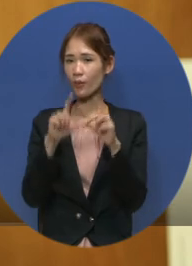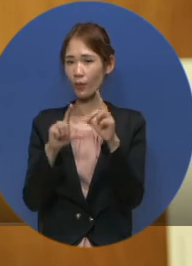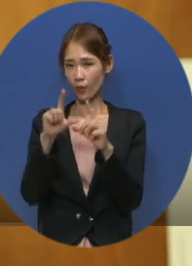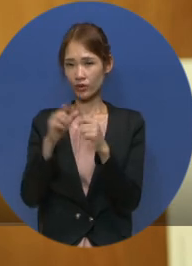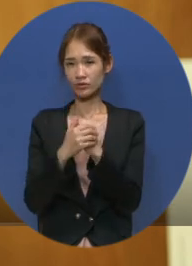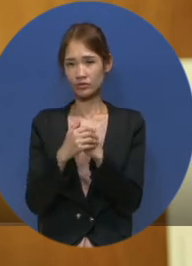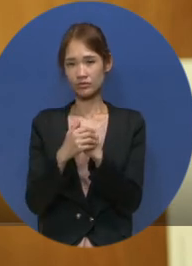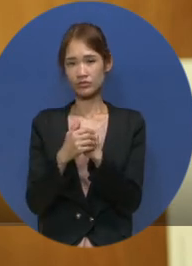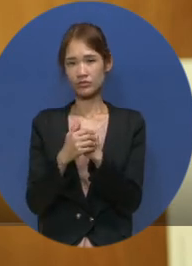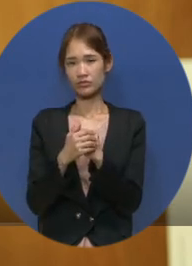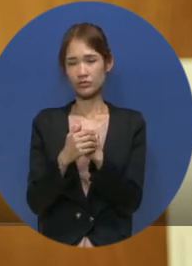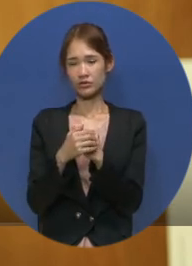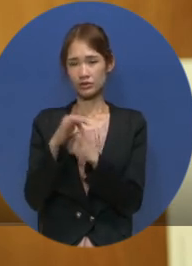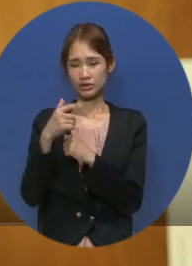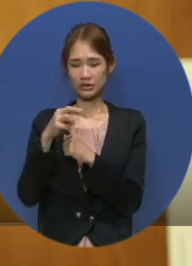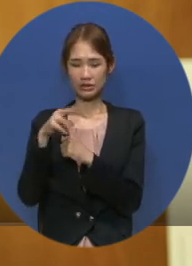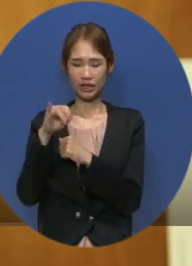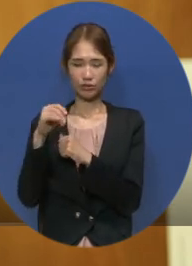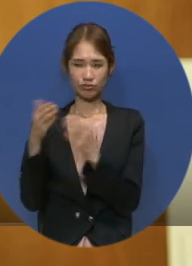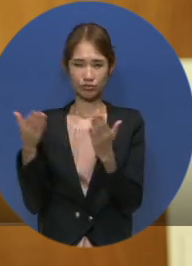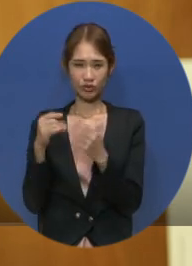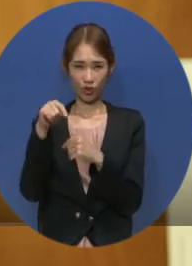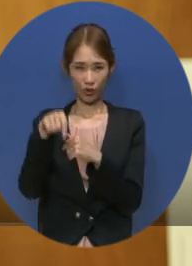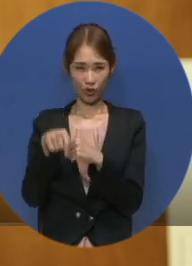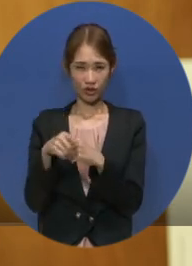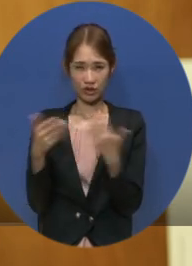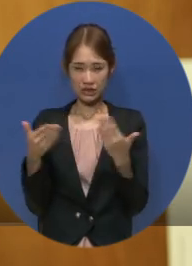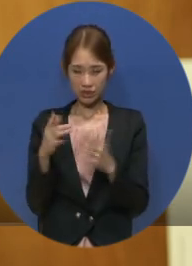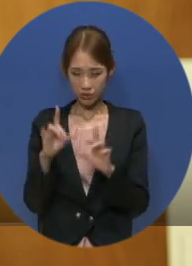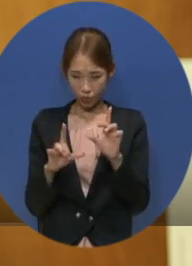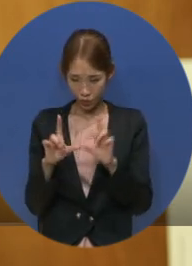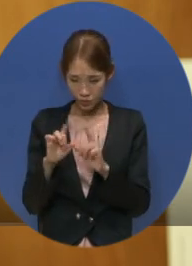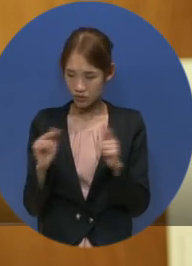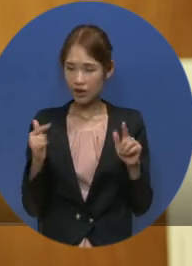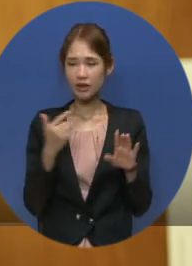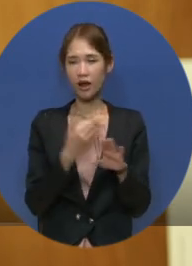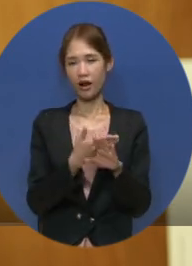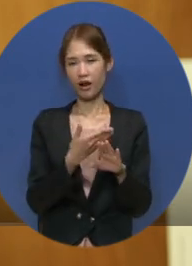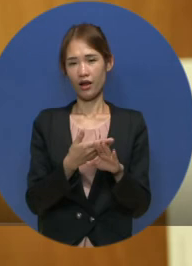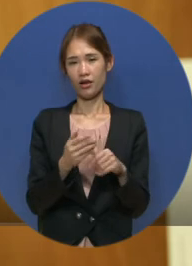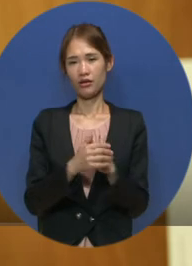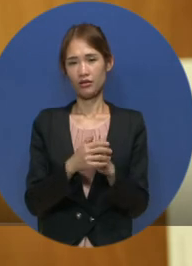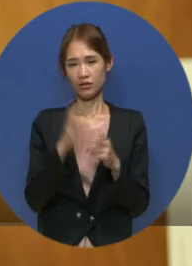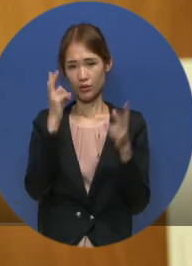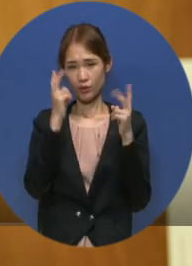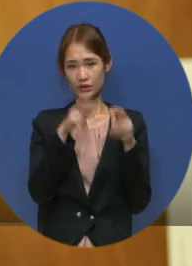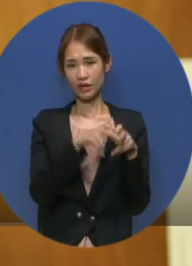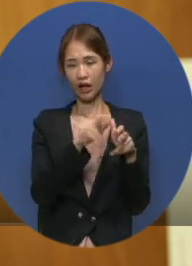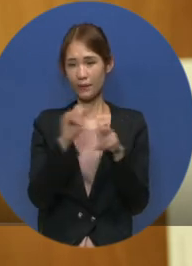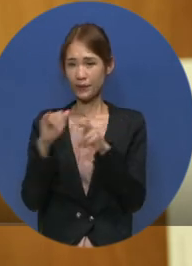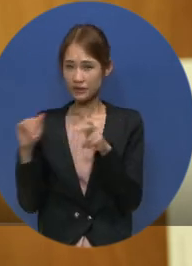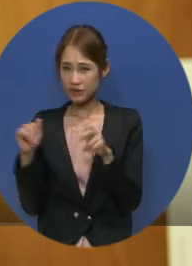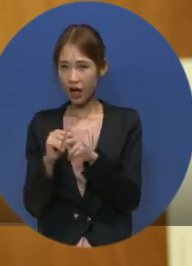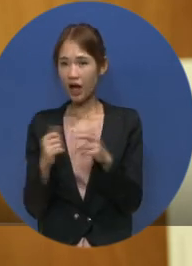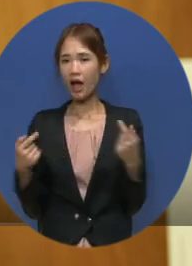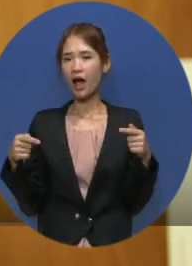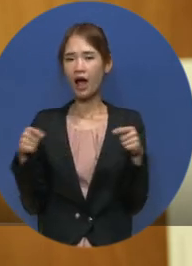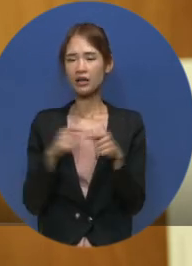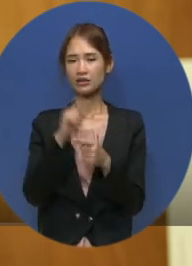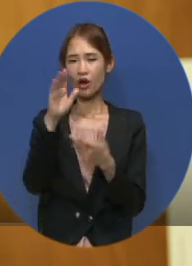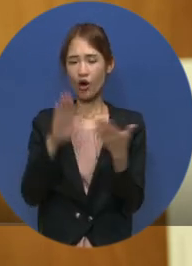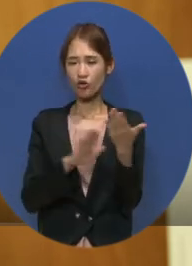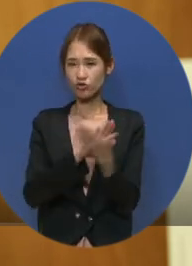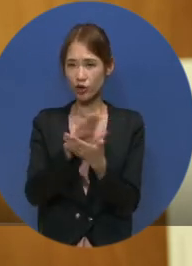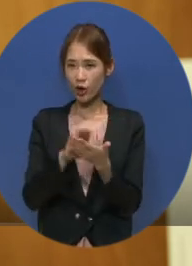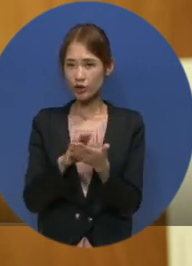때 그분들과 일하고 있을 때 이 모습은 굉장히 다르고요. 그리고 저희 회사는 장애인 비장애인이 같이 어우러져서 일을